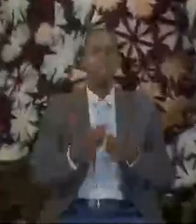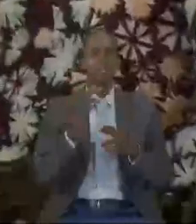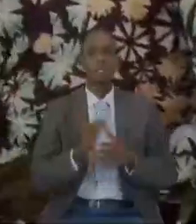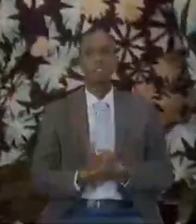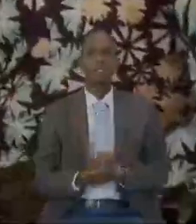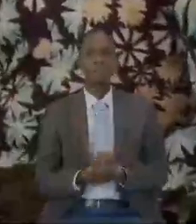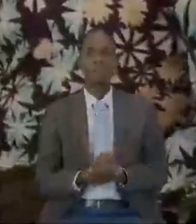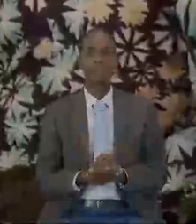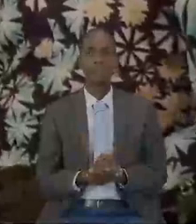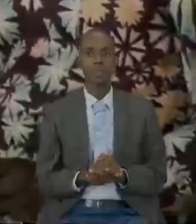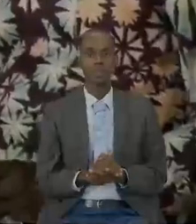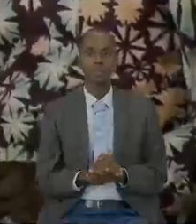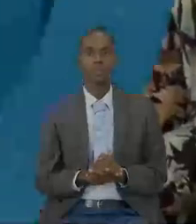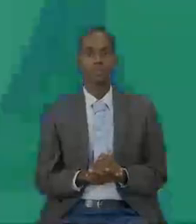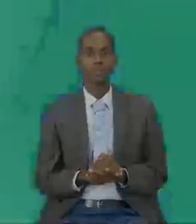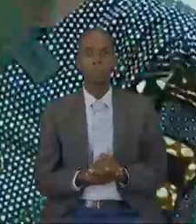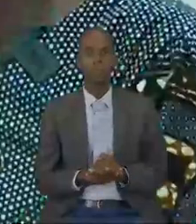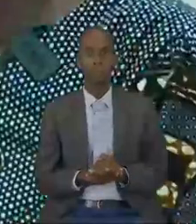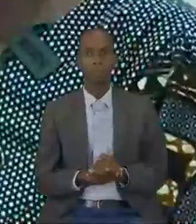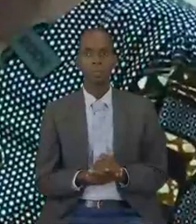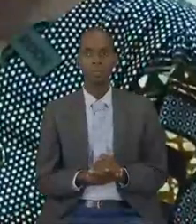toi au nom de Jésus.